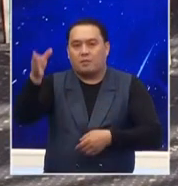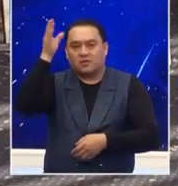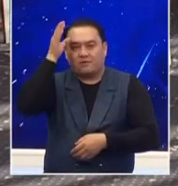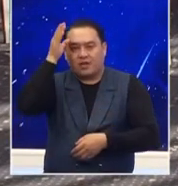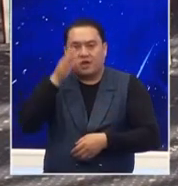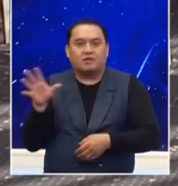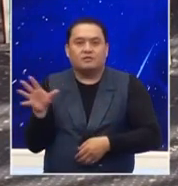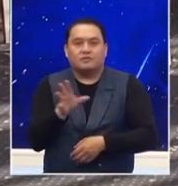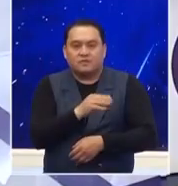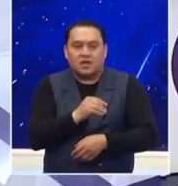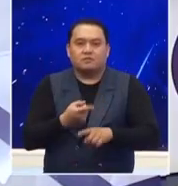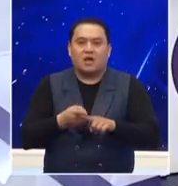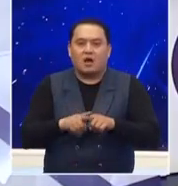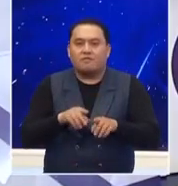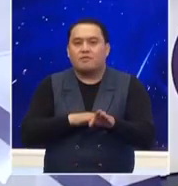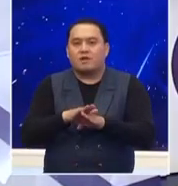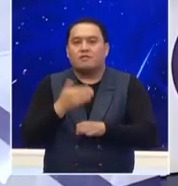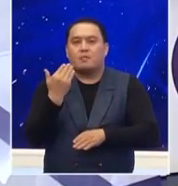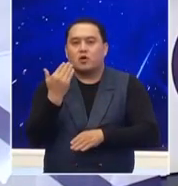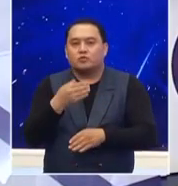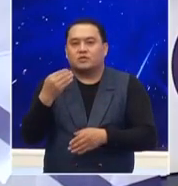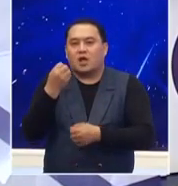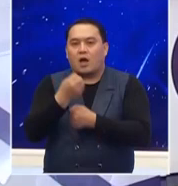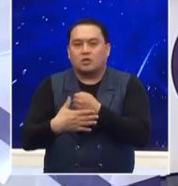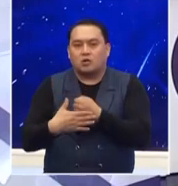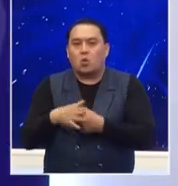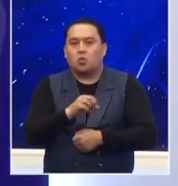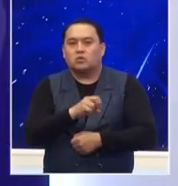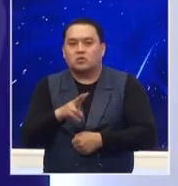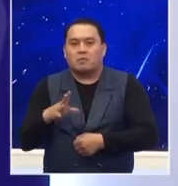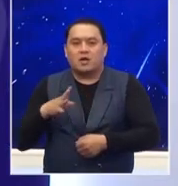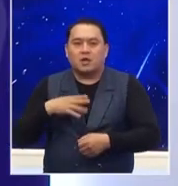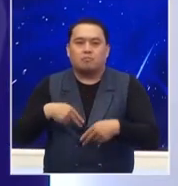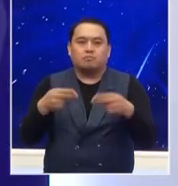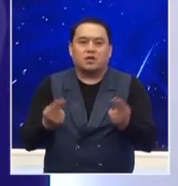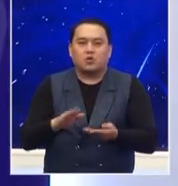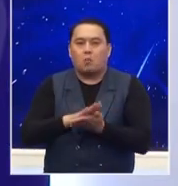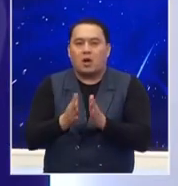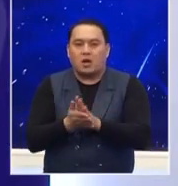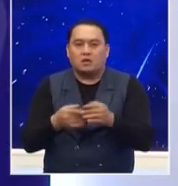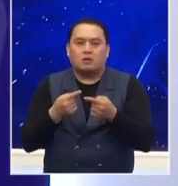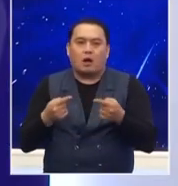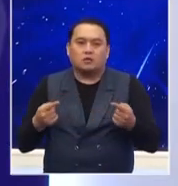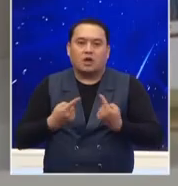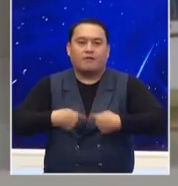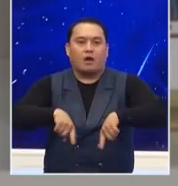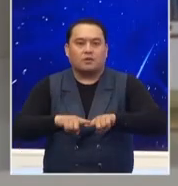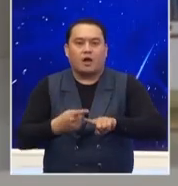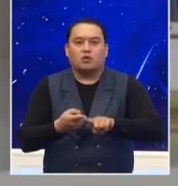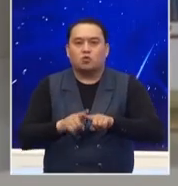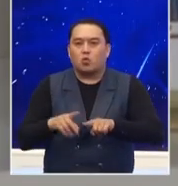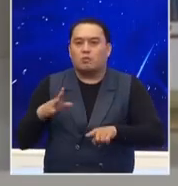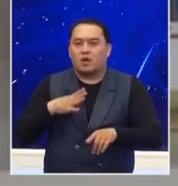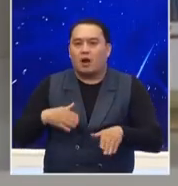управлением образования. В целом, за время его реализации центром «Доски-ИЗЭТ» были подписаны меморандумы с различными